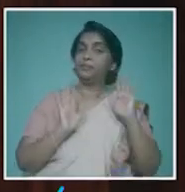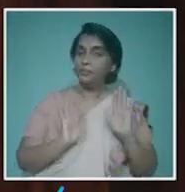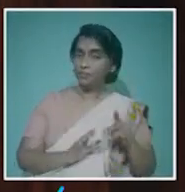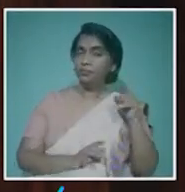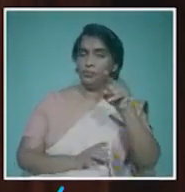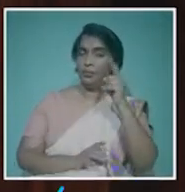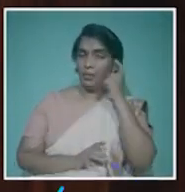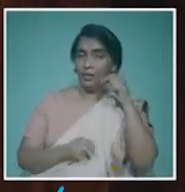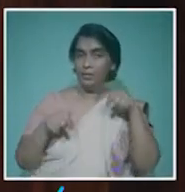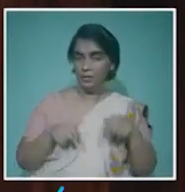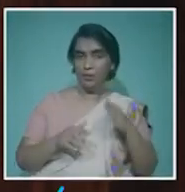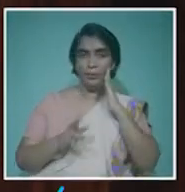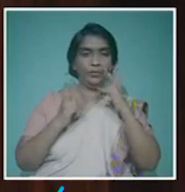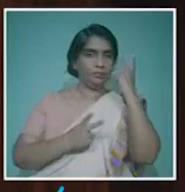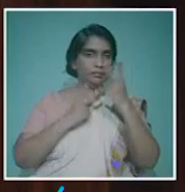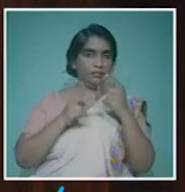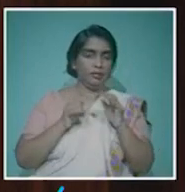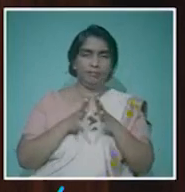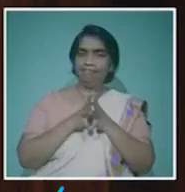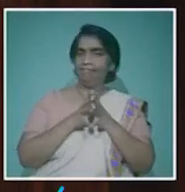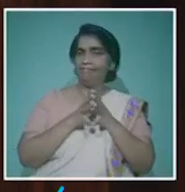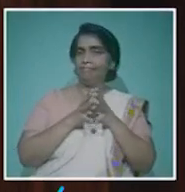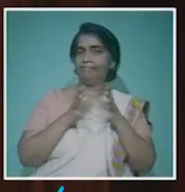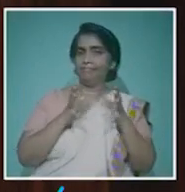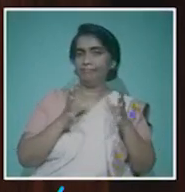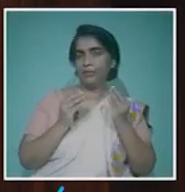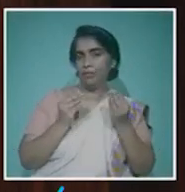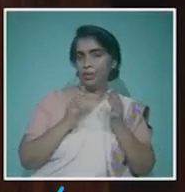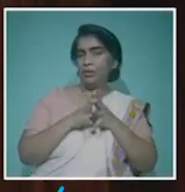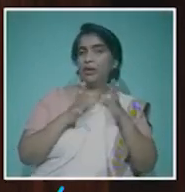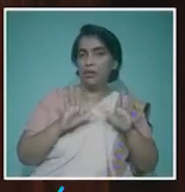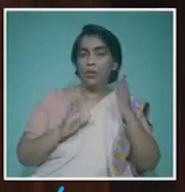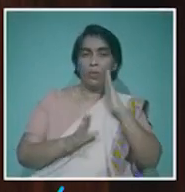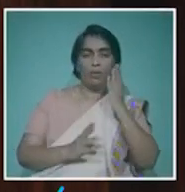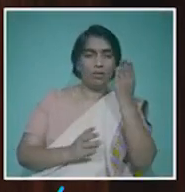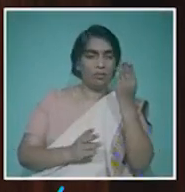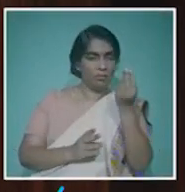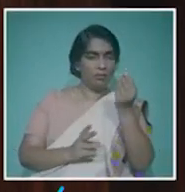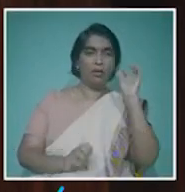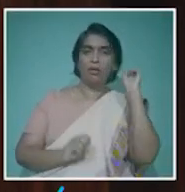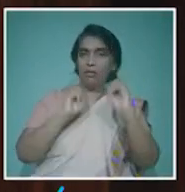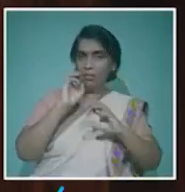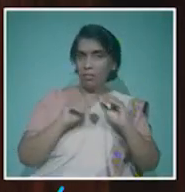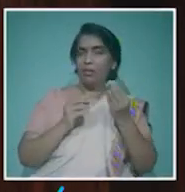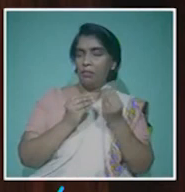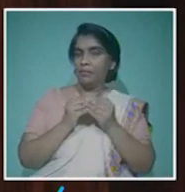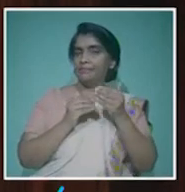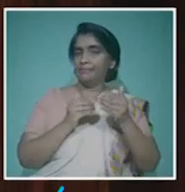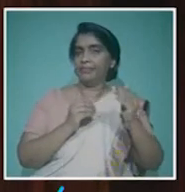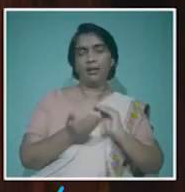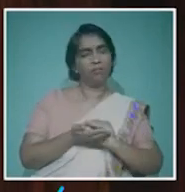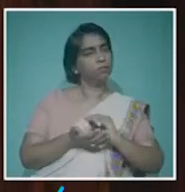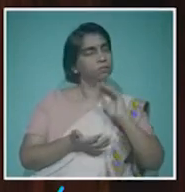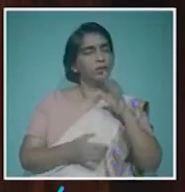ඔබ දන්නවා දැන් සංචාරක ව්‍යාපාරයේ නැවතවරක් ඊසෝසුමින් එනවා. අපිට විදේශ ප්‍රේෂණත් අපි ටිකින් ටික වැඩි